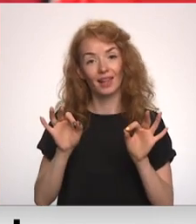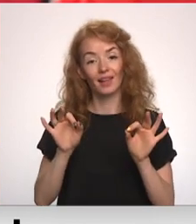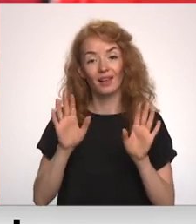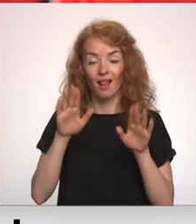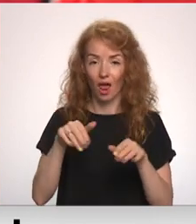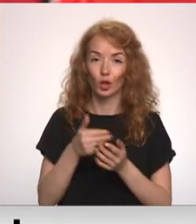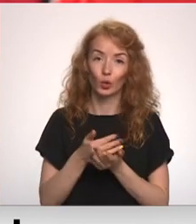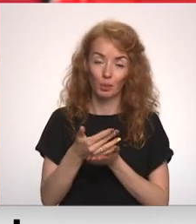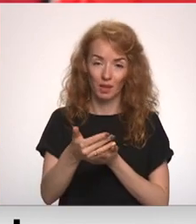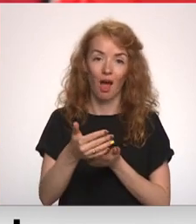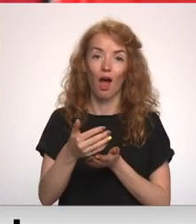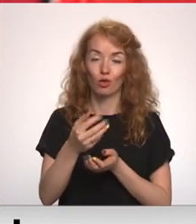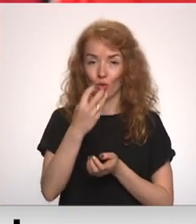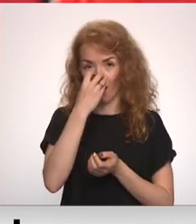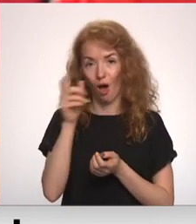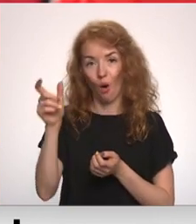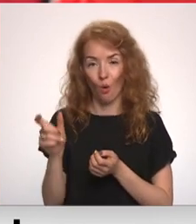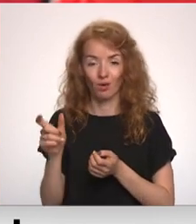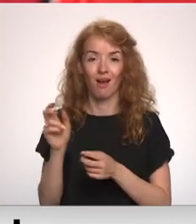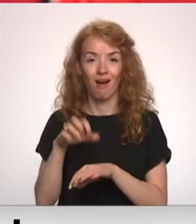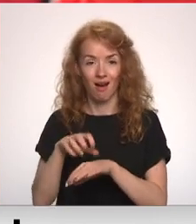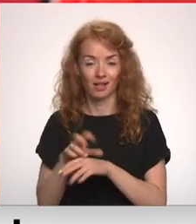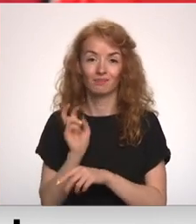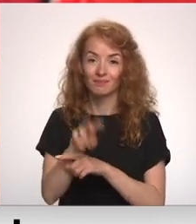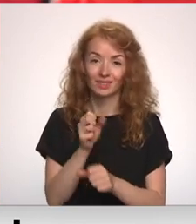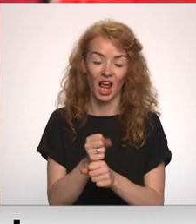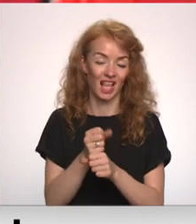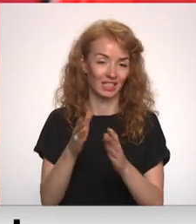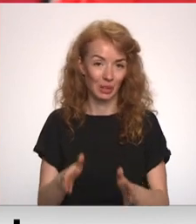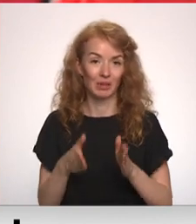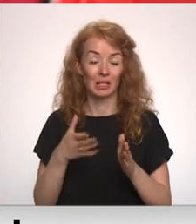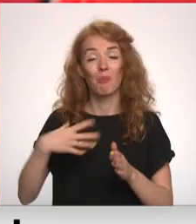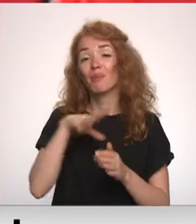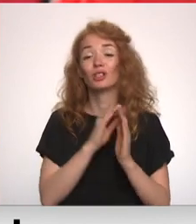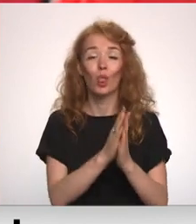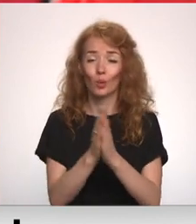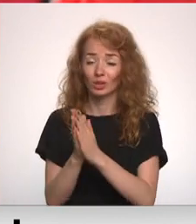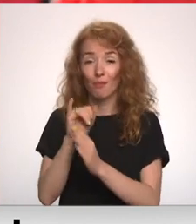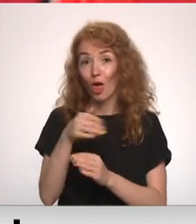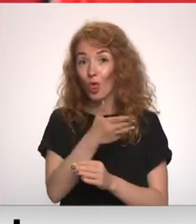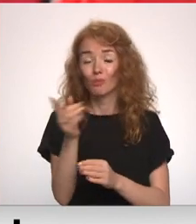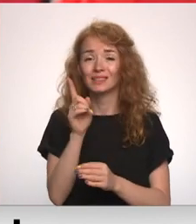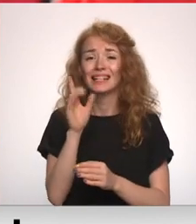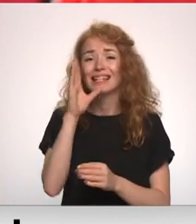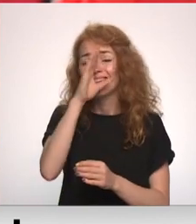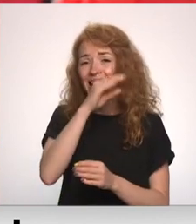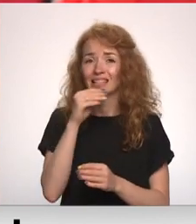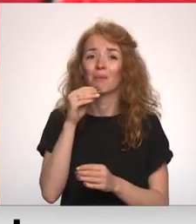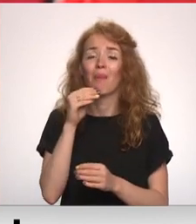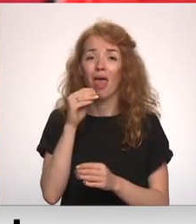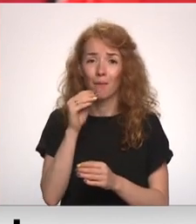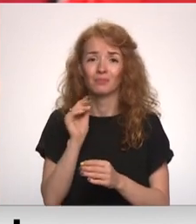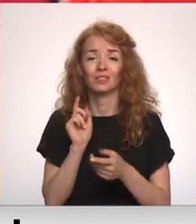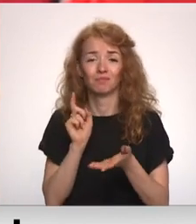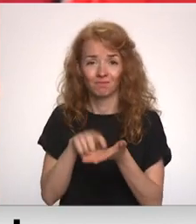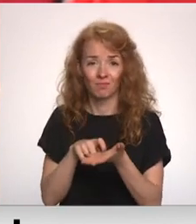lai turpinātu dakteri Klauni nākt uz slimnīcu un strādāt. Tāpēc mēs, tas, ko mēs lūdzam, ja jums ir iespēja pieslēgt kaut mazu regulāro